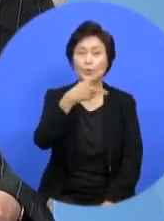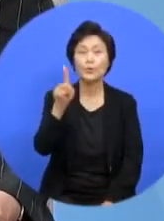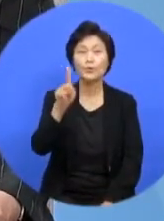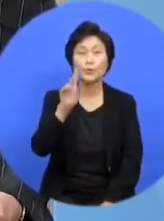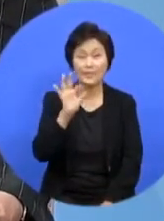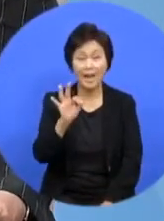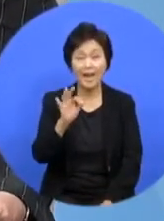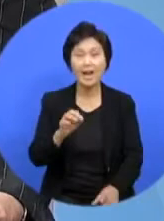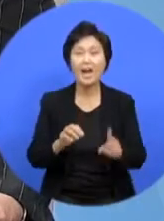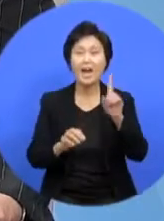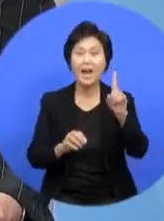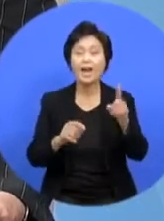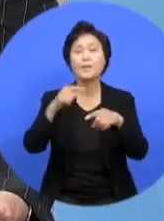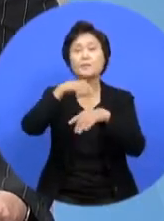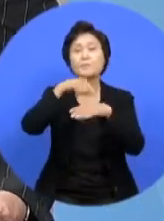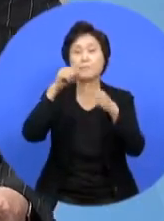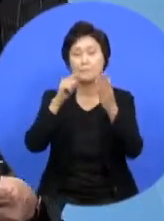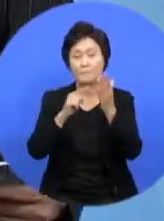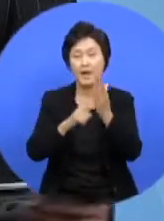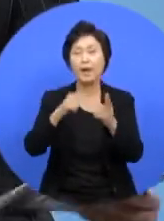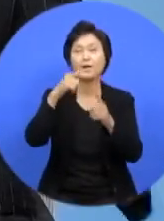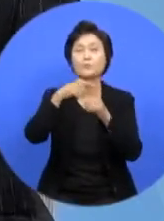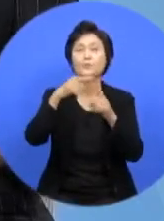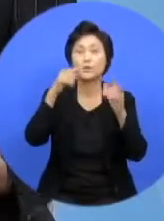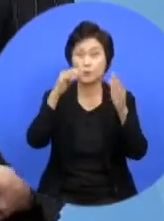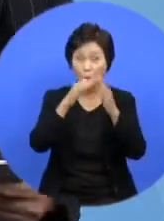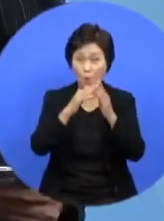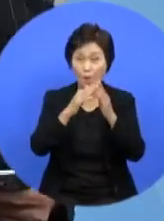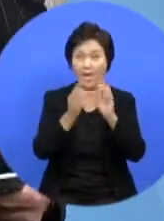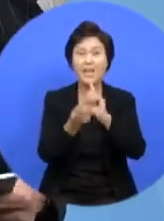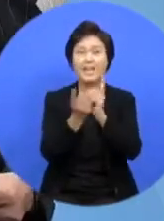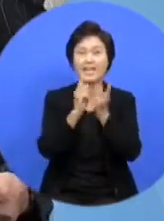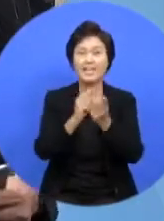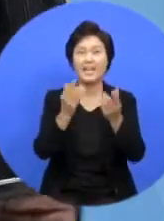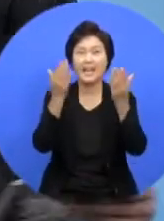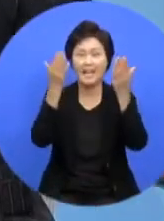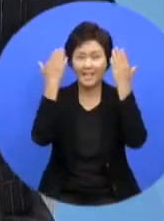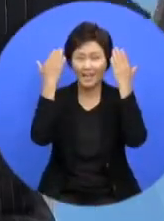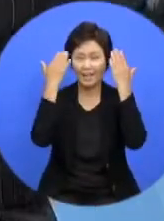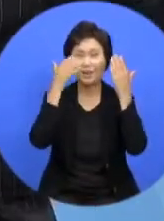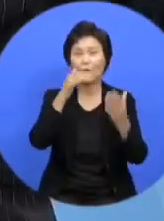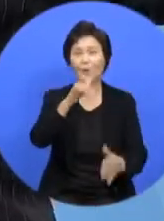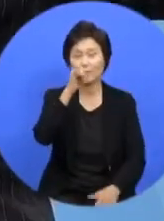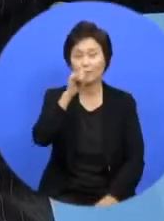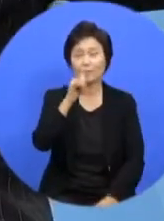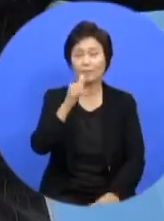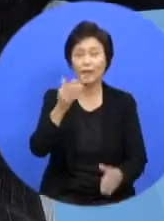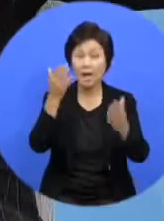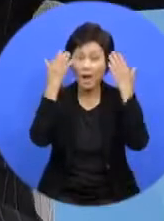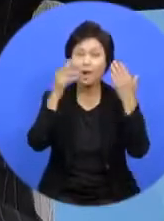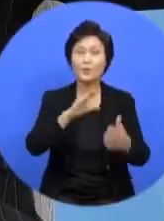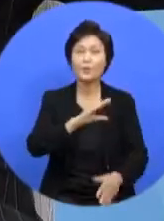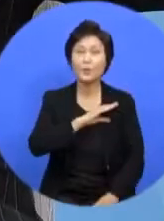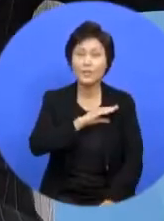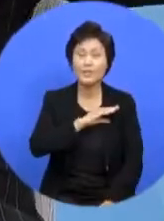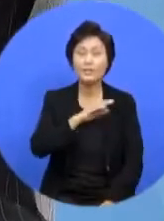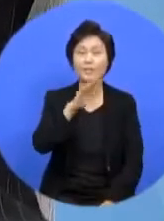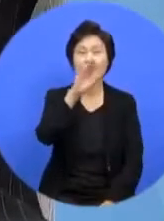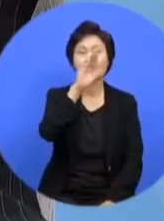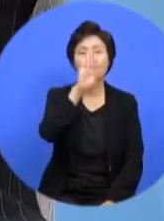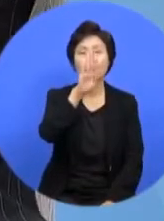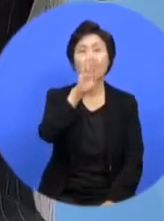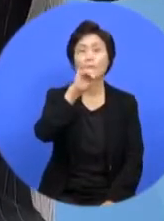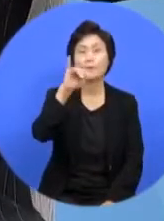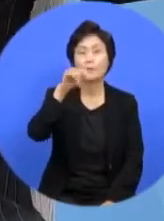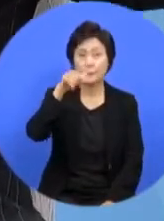있어요. 거기서 세운 기독교 대안학교. 아, 너무 이뻐. 학교 이름이 너무 이뻐. Big Heart. 이렇게. 아, 저는 이렇게 했더니 이렇게